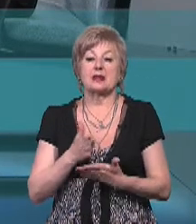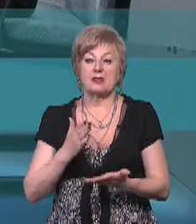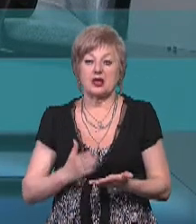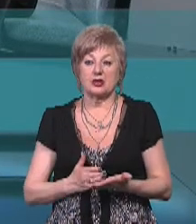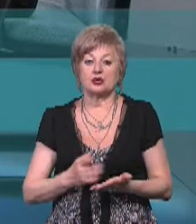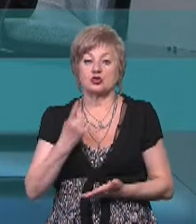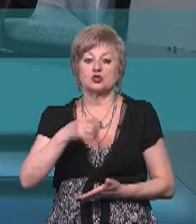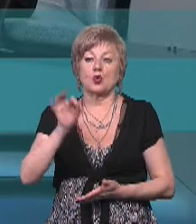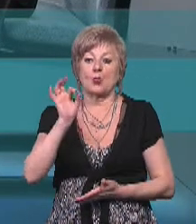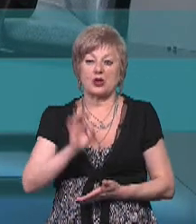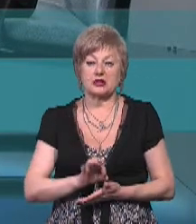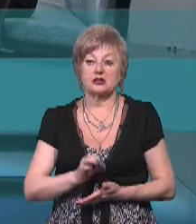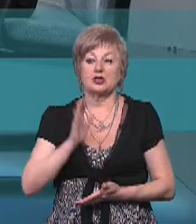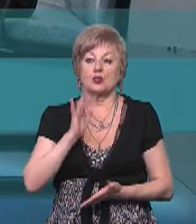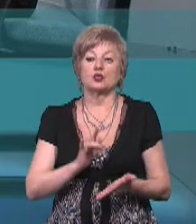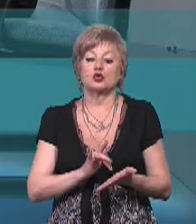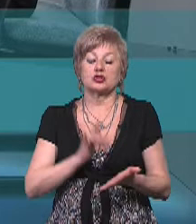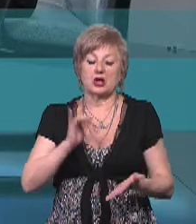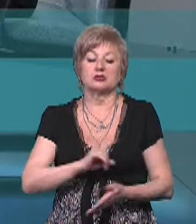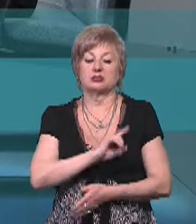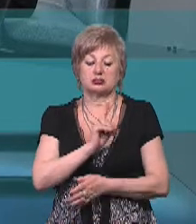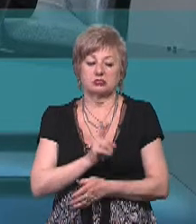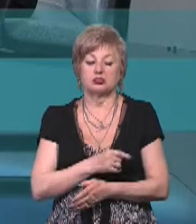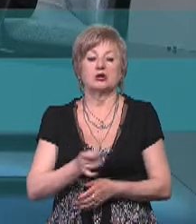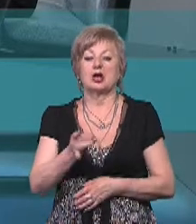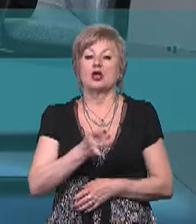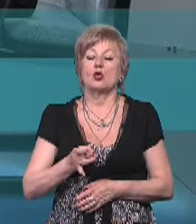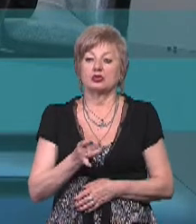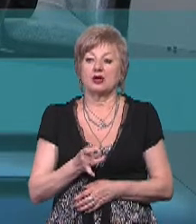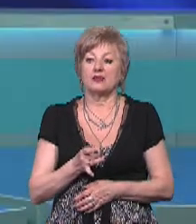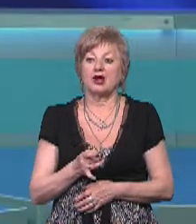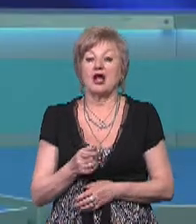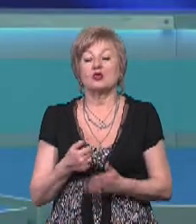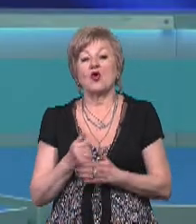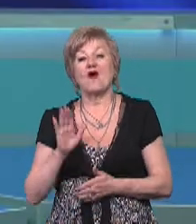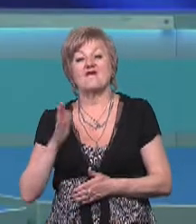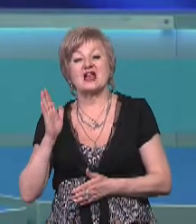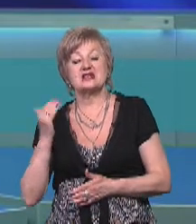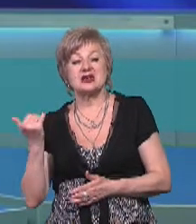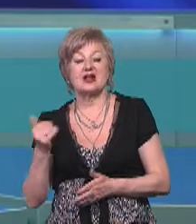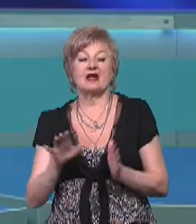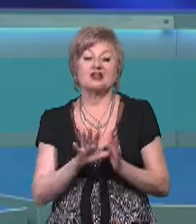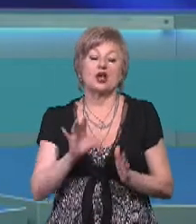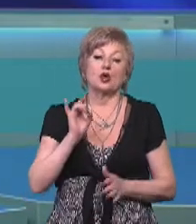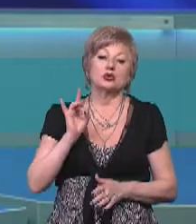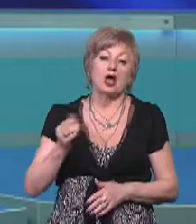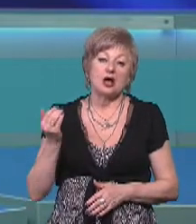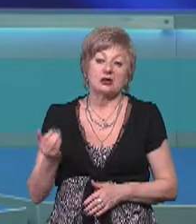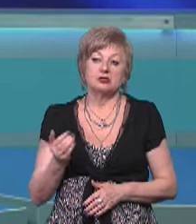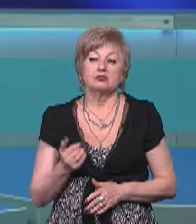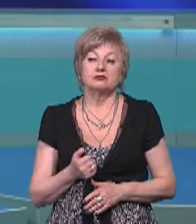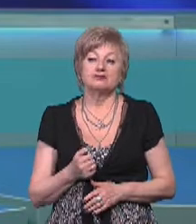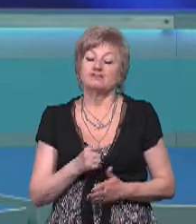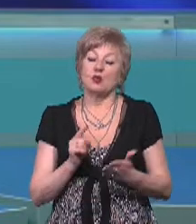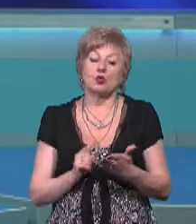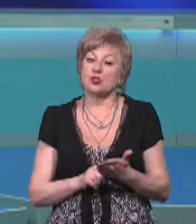Мелітополь 100% стануть центрами укрупнених майбутніх районів. Щодо Васильівка чи Енергодар – це таке велике